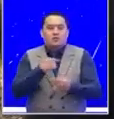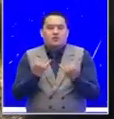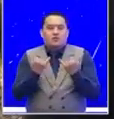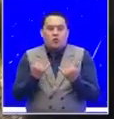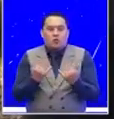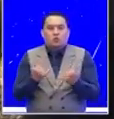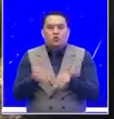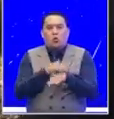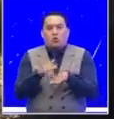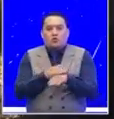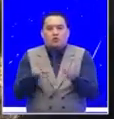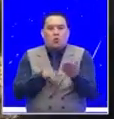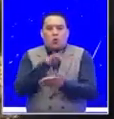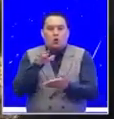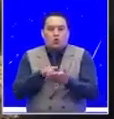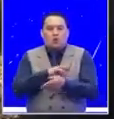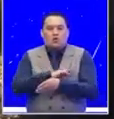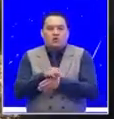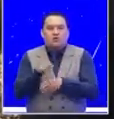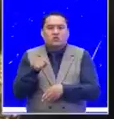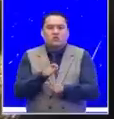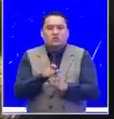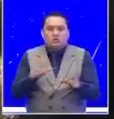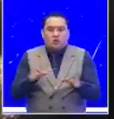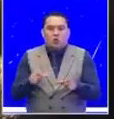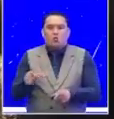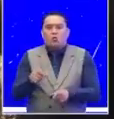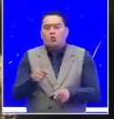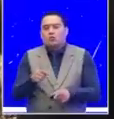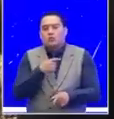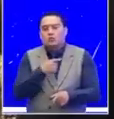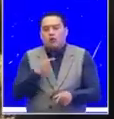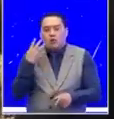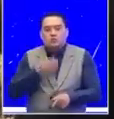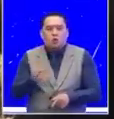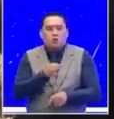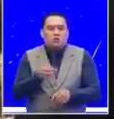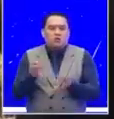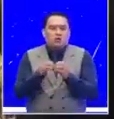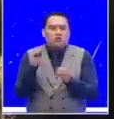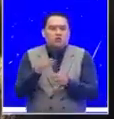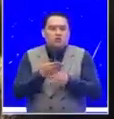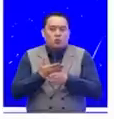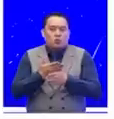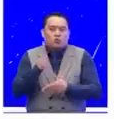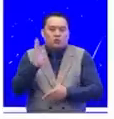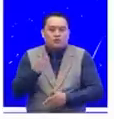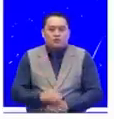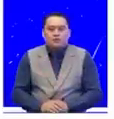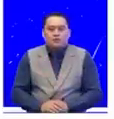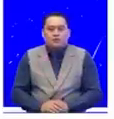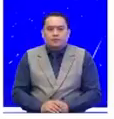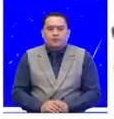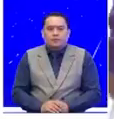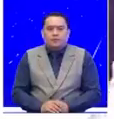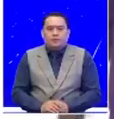день благотворительностью в городе охвачено порядка 1000 человек. По области же планируется оказать поддержку около 10 тысячам граждан. Как отметил в